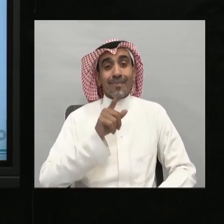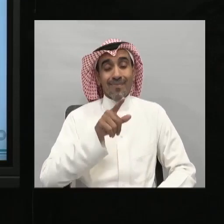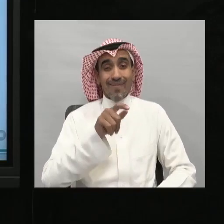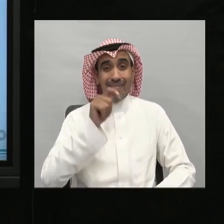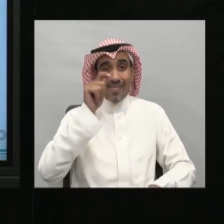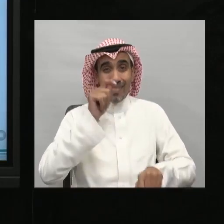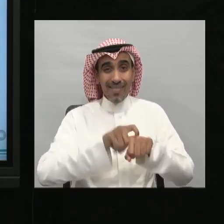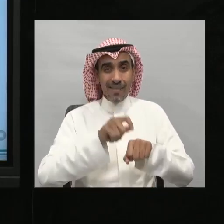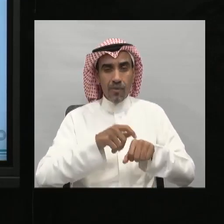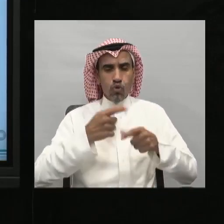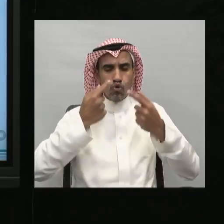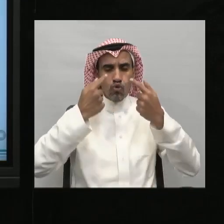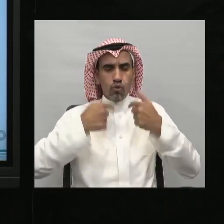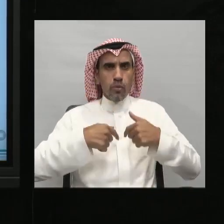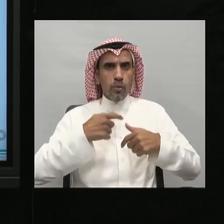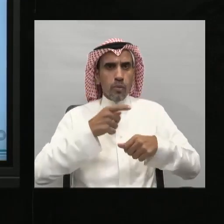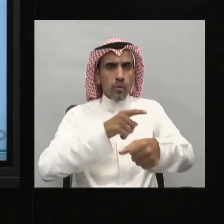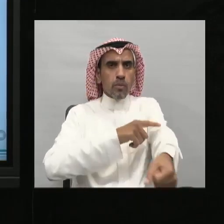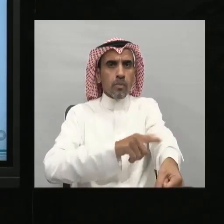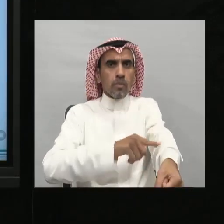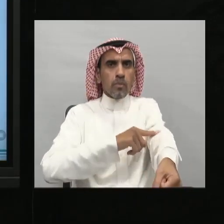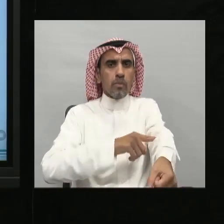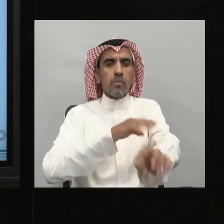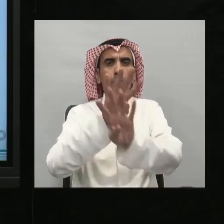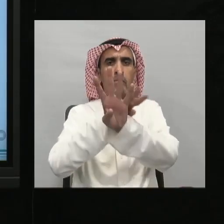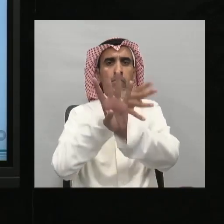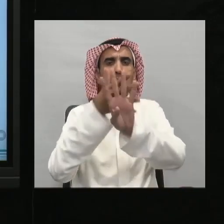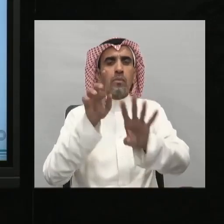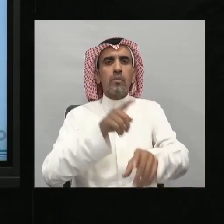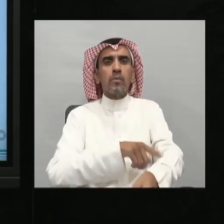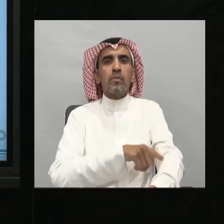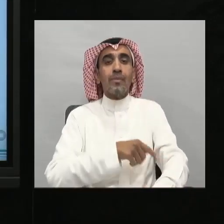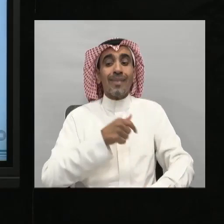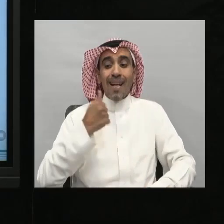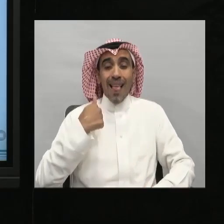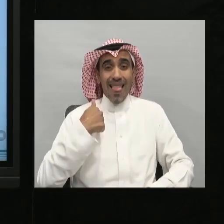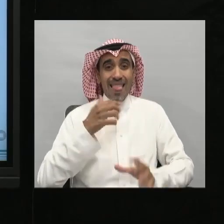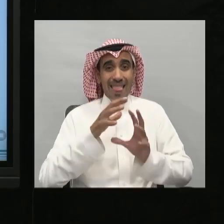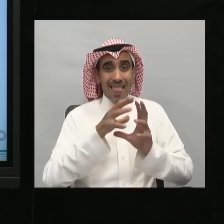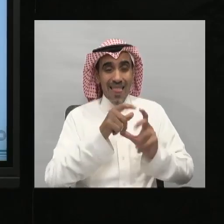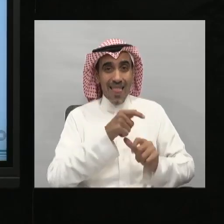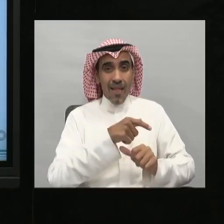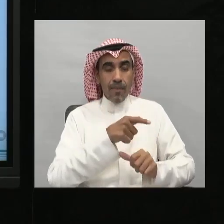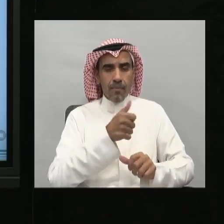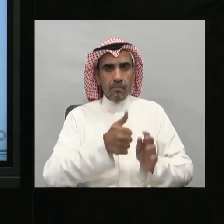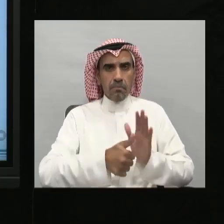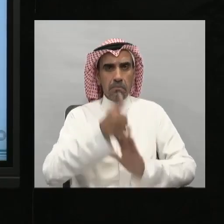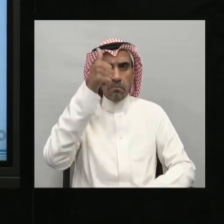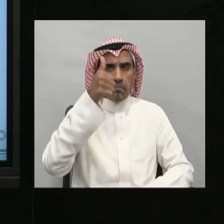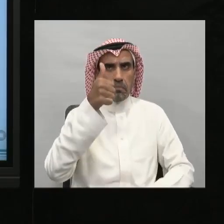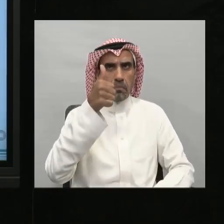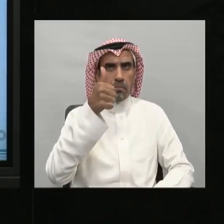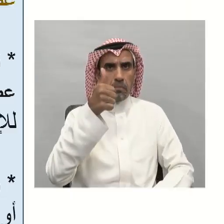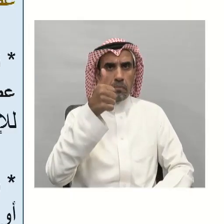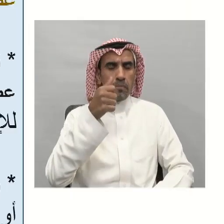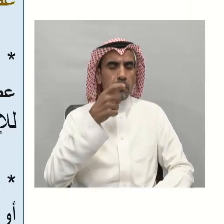اللاسعات جهازا عصبيا يتكون من شبكة ماذا؟ عصبية. عبر هذا الجهاز العصبي تستطيع اللاسعات